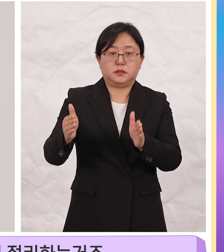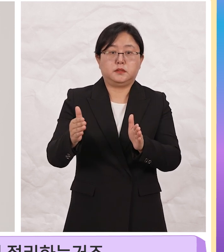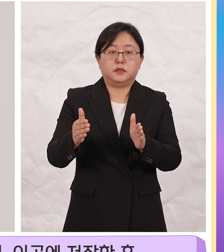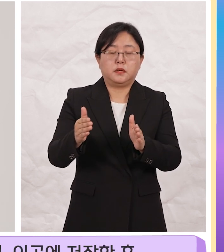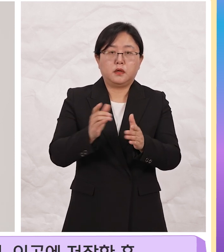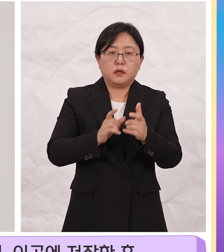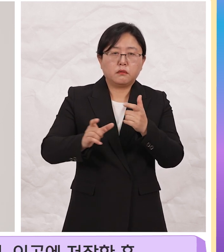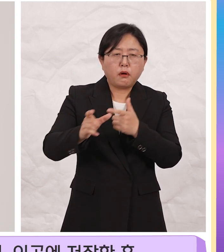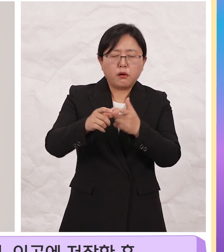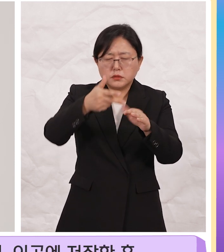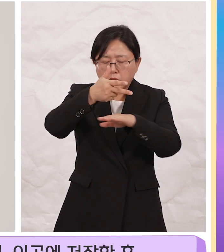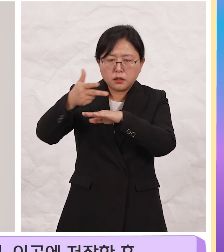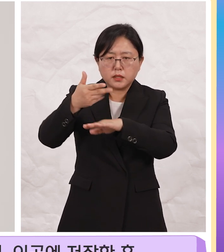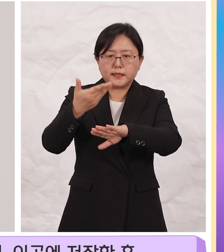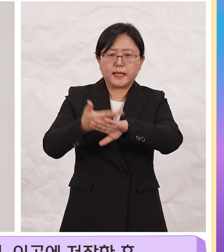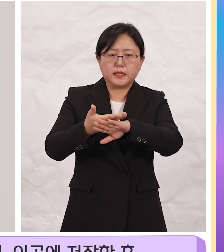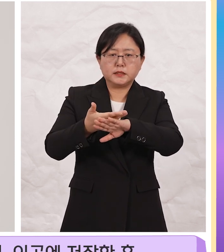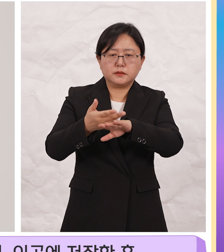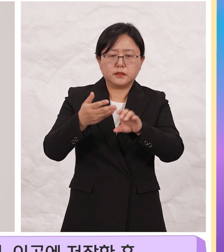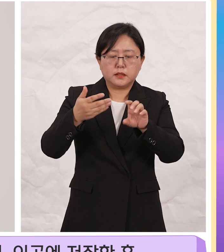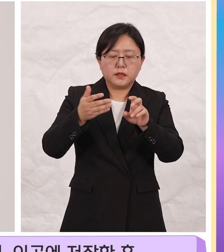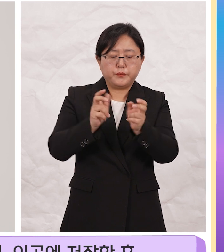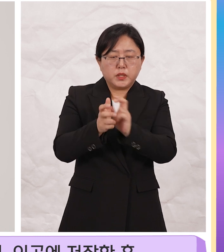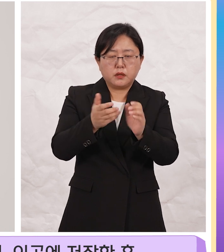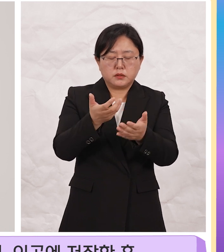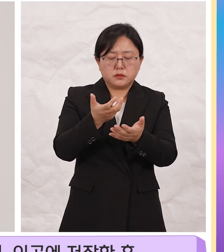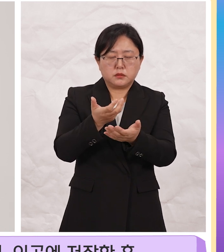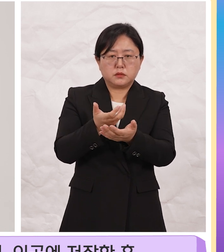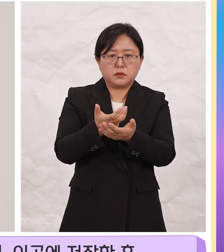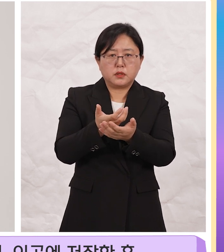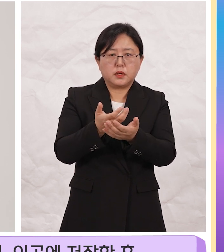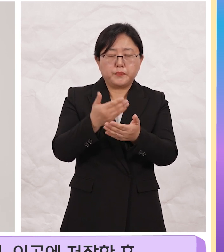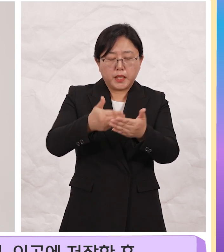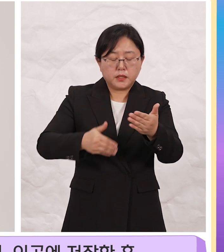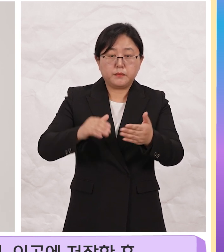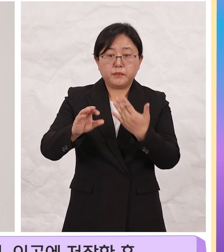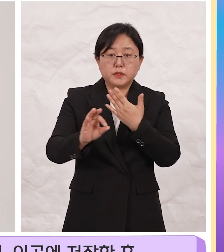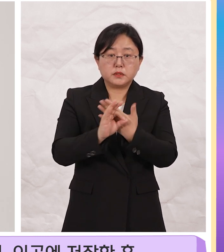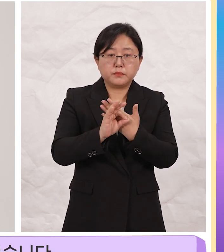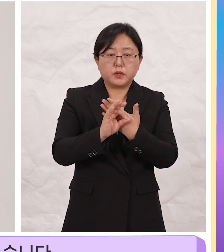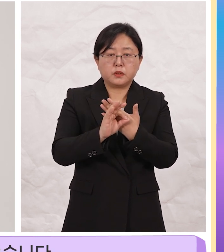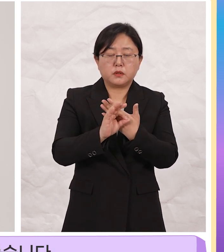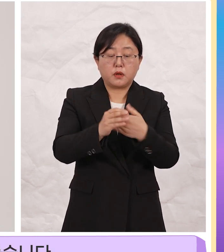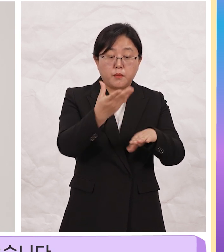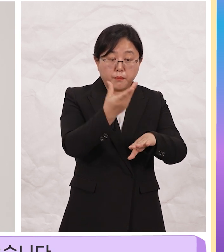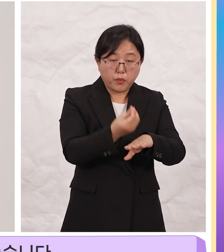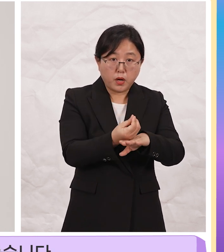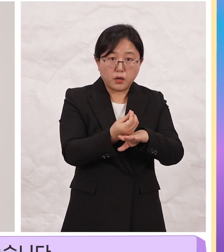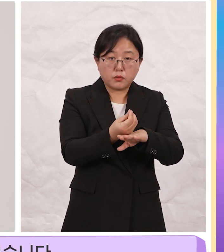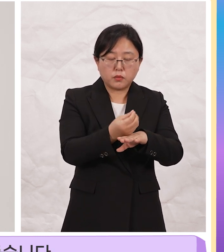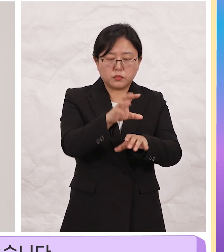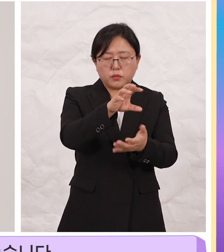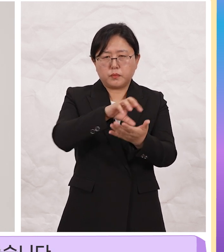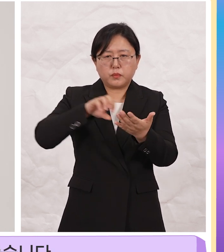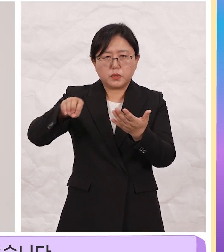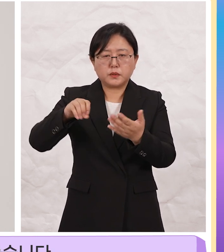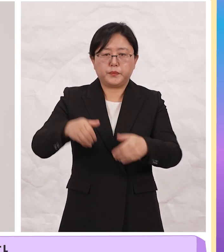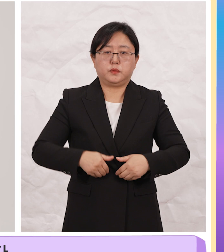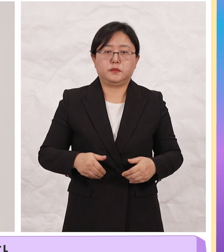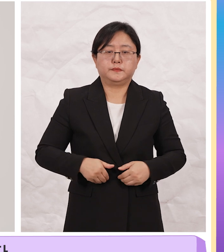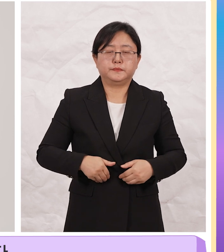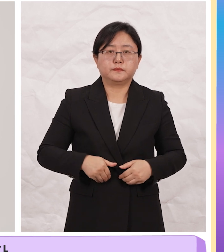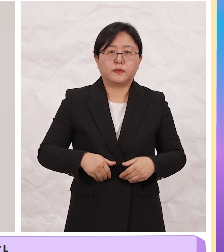거죠. 추가 촬영이나 다른 미디어 자료가 생긴다면 이곳에 저장한 후 프로젝트 파일로 불러오는 게